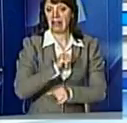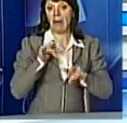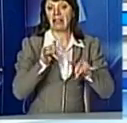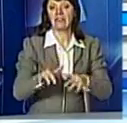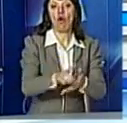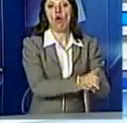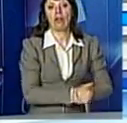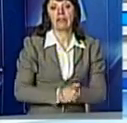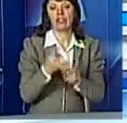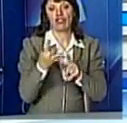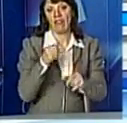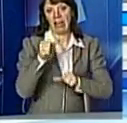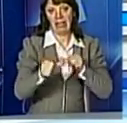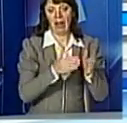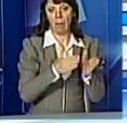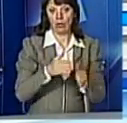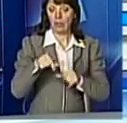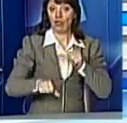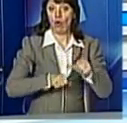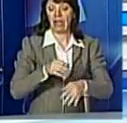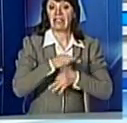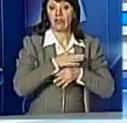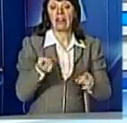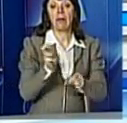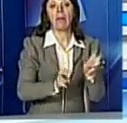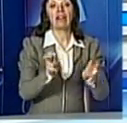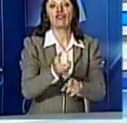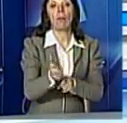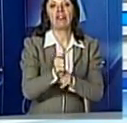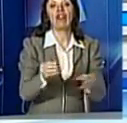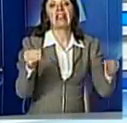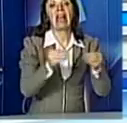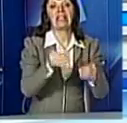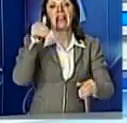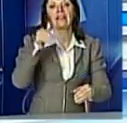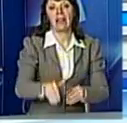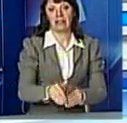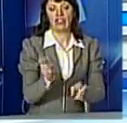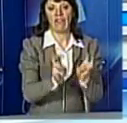організовують вже четвертий рік поспіль цьогоріч посвяткувати прийшло більше 10